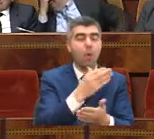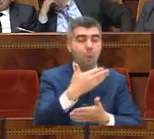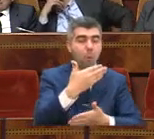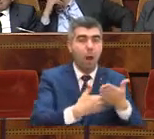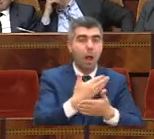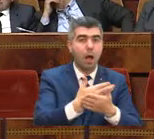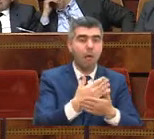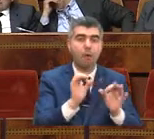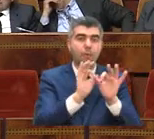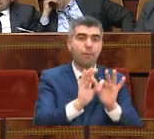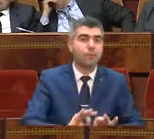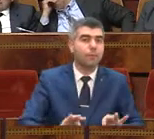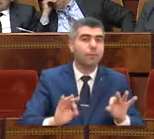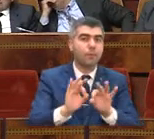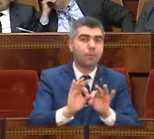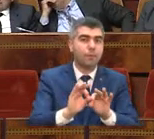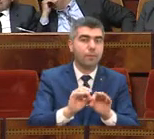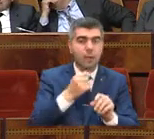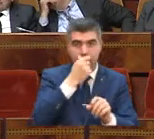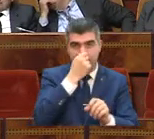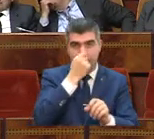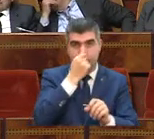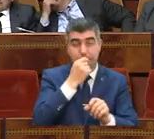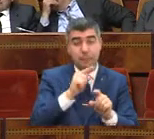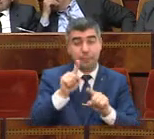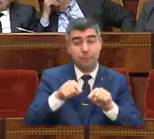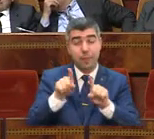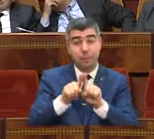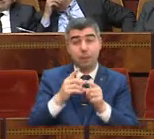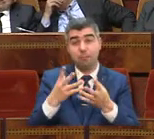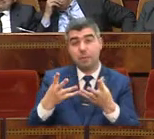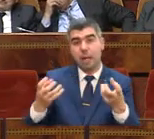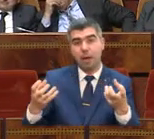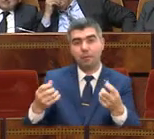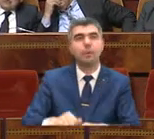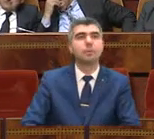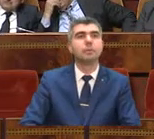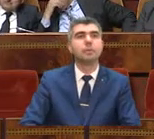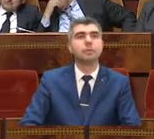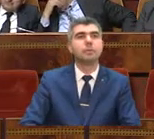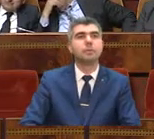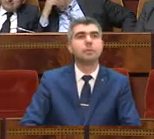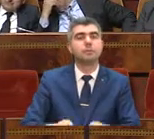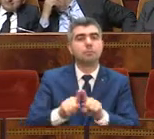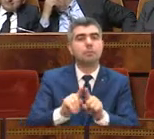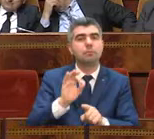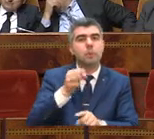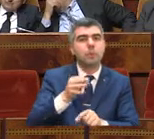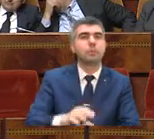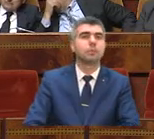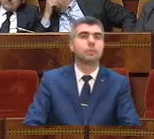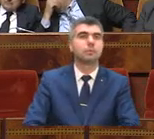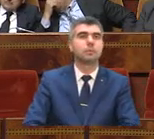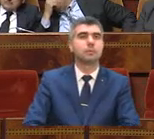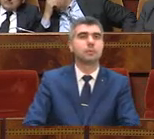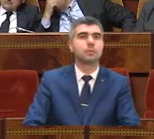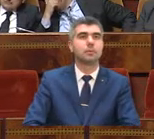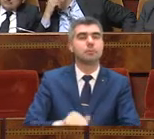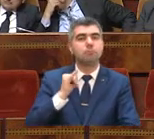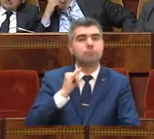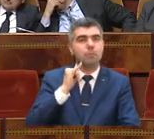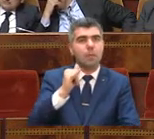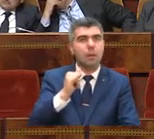هذه الشواهد من طرف اللجان السلالية المعنية. وأمام هذه الوضعية وتمشياً مع